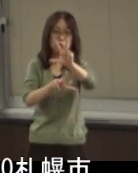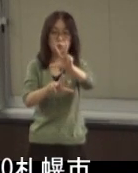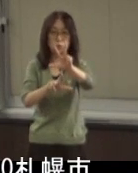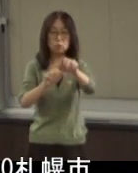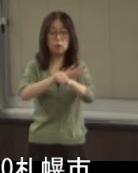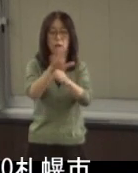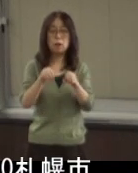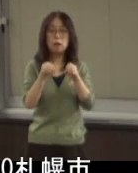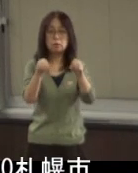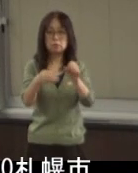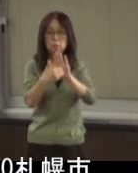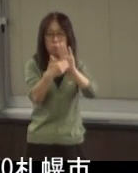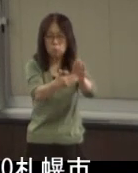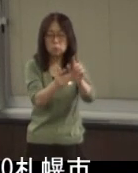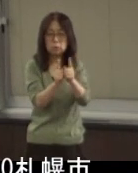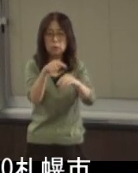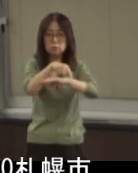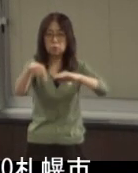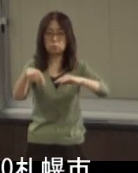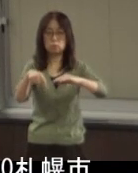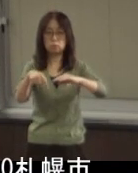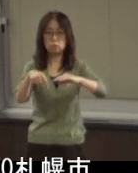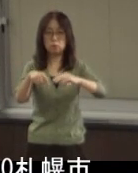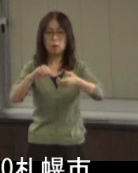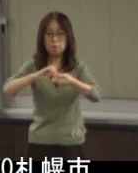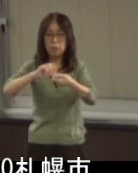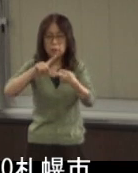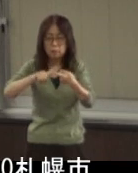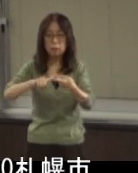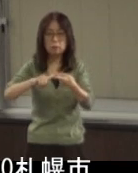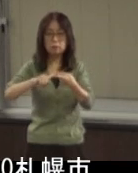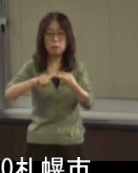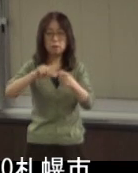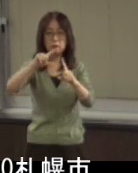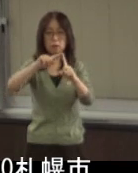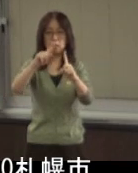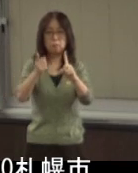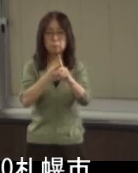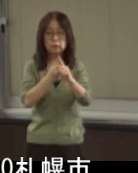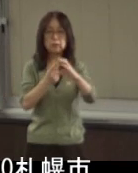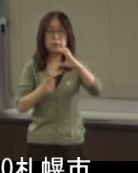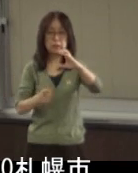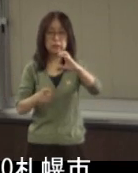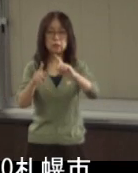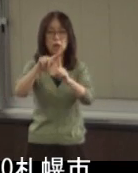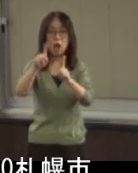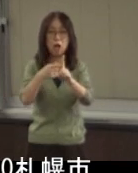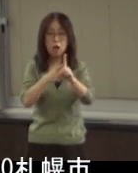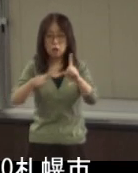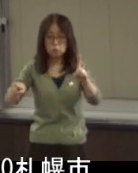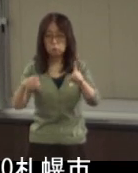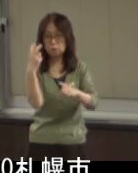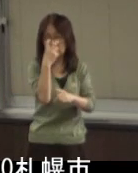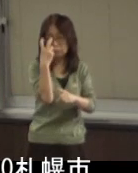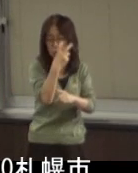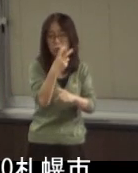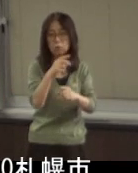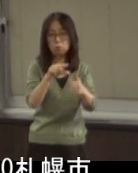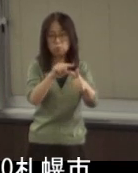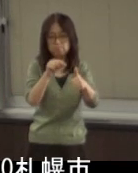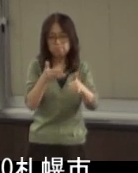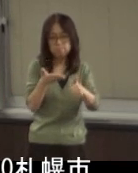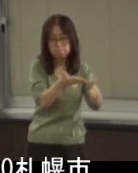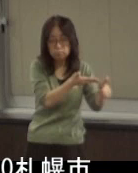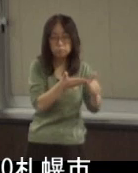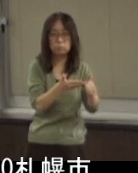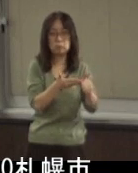対策、あるいは定期的な PCR 検査の受検ということ、仮に感染者が発生